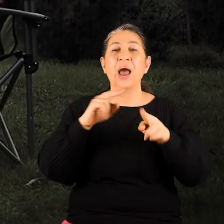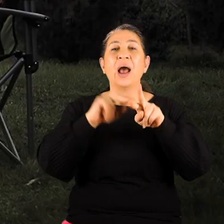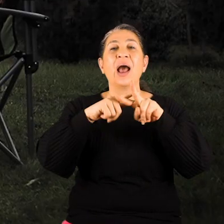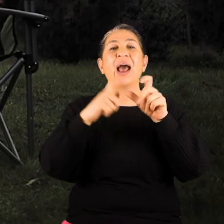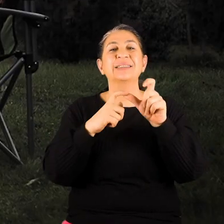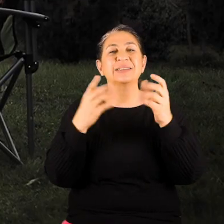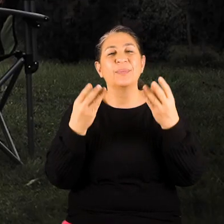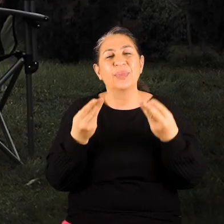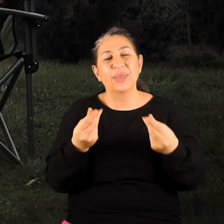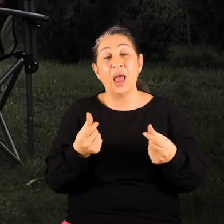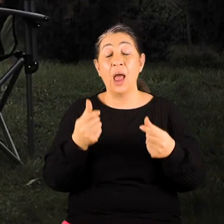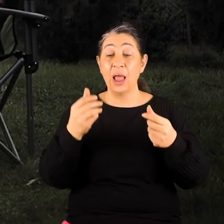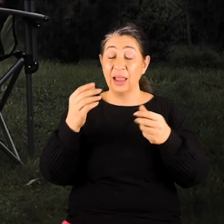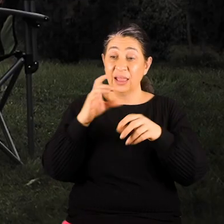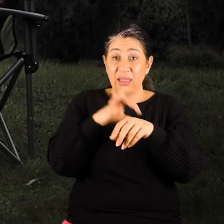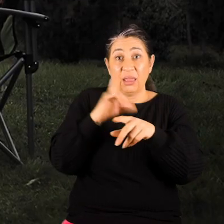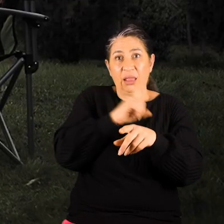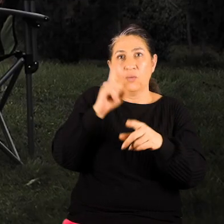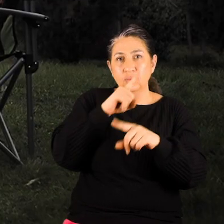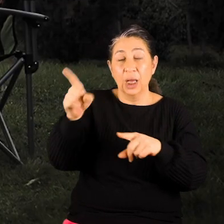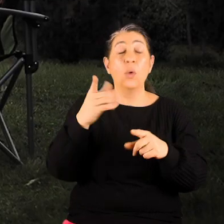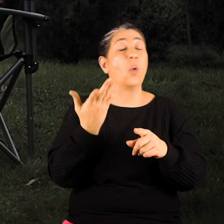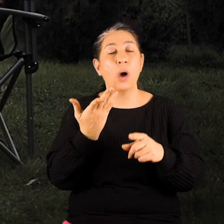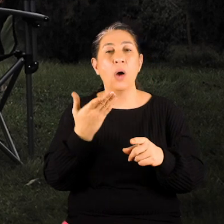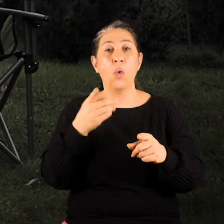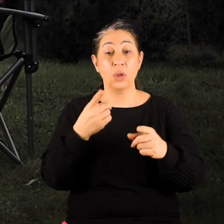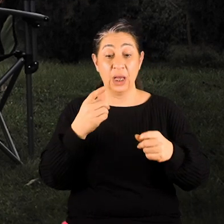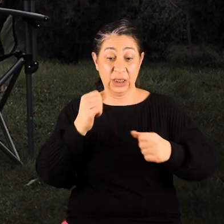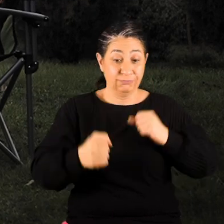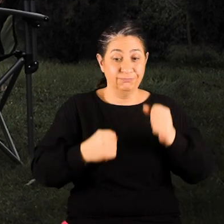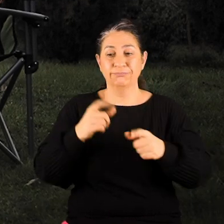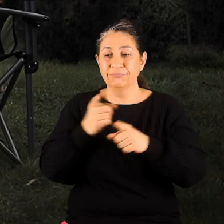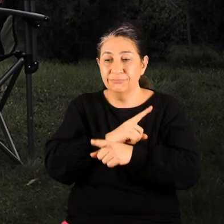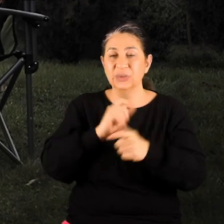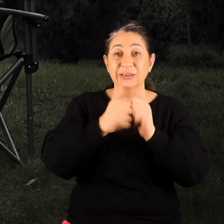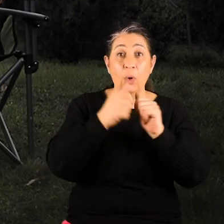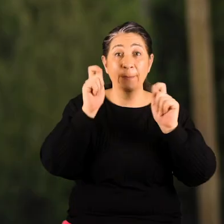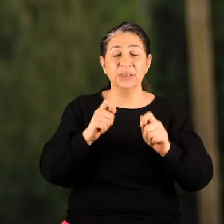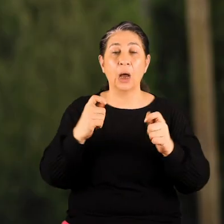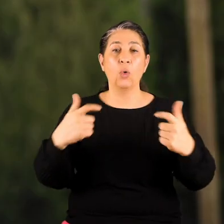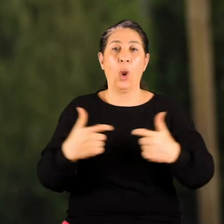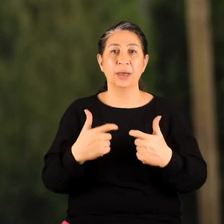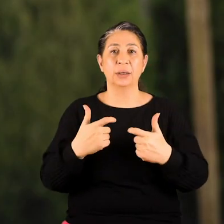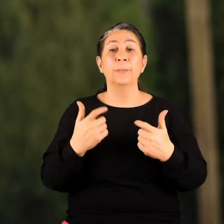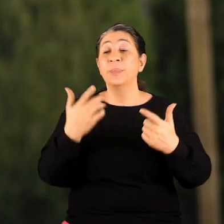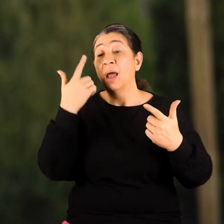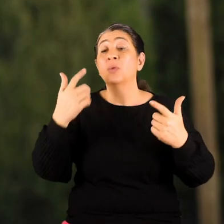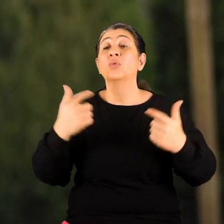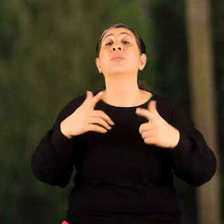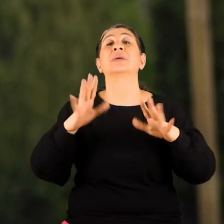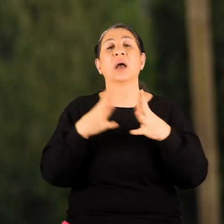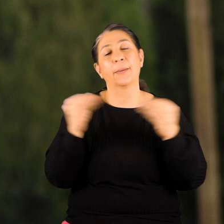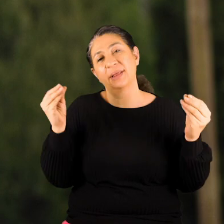Hani tedavi ve aldığın tedavi zayıflatıyor. O yüzden onları aktif tutarsan sadece koruyabilirsin. Hı-hı. Tutmazsan